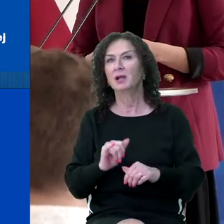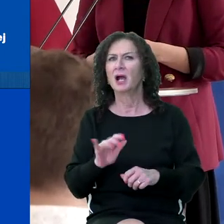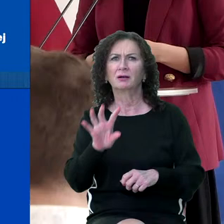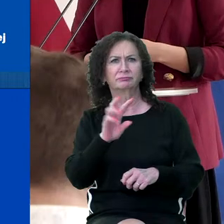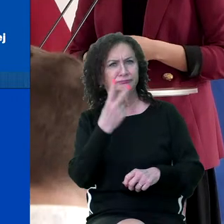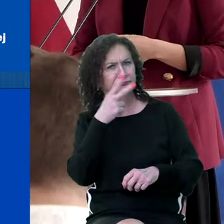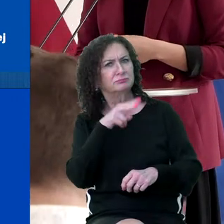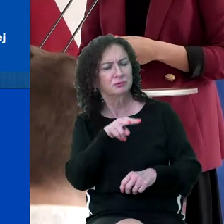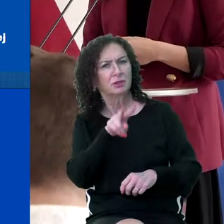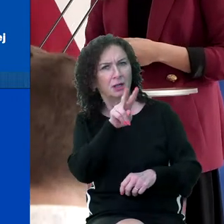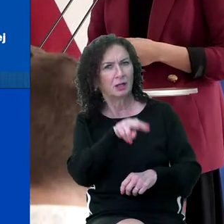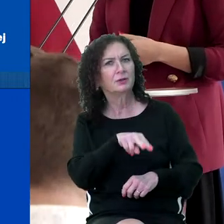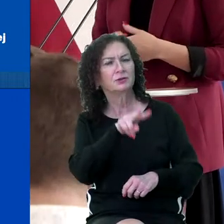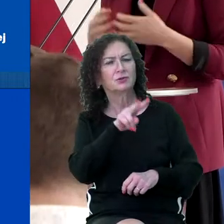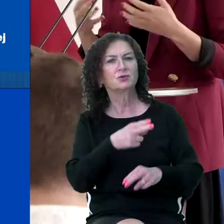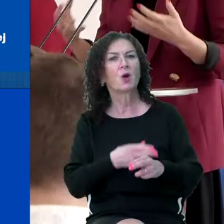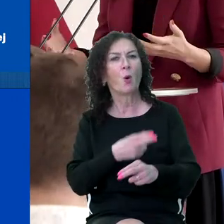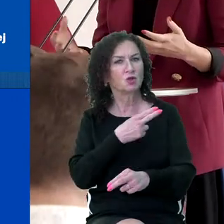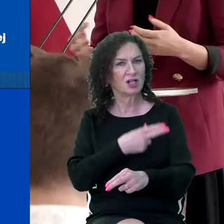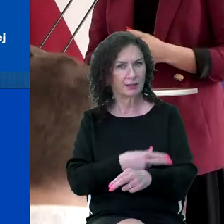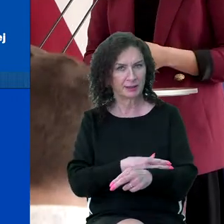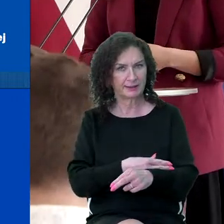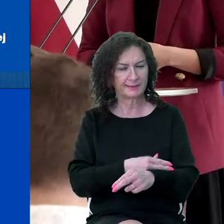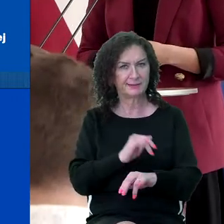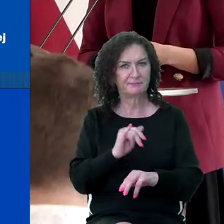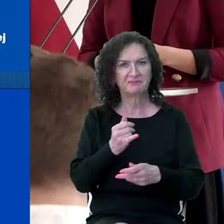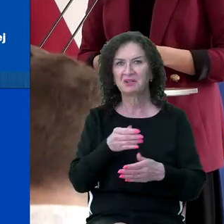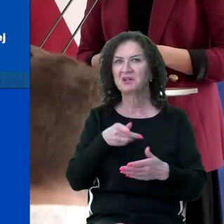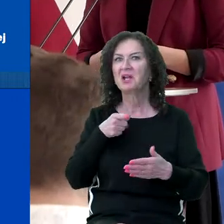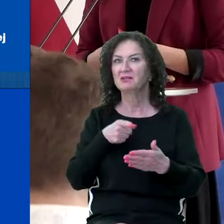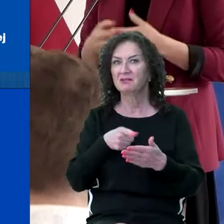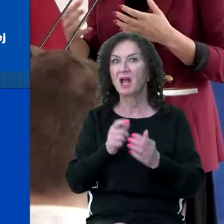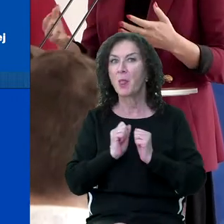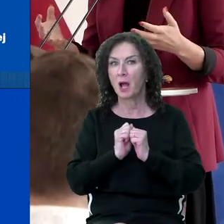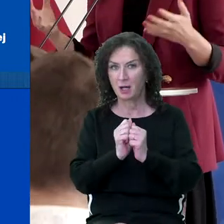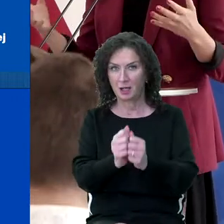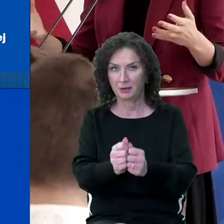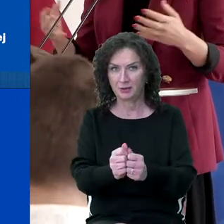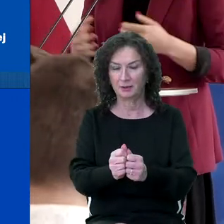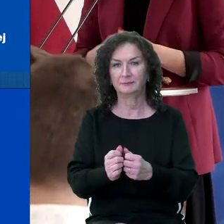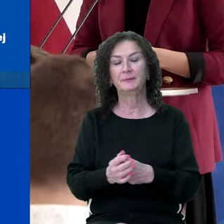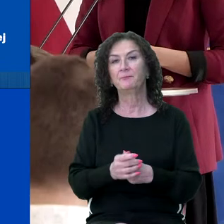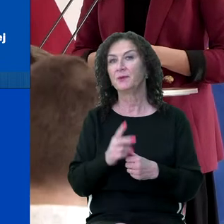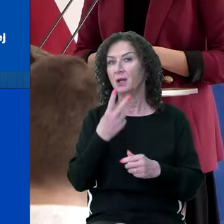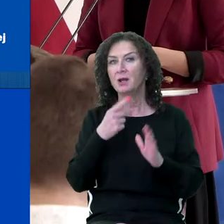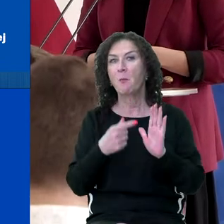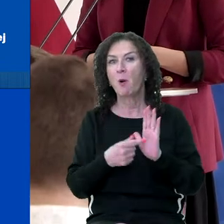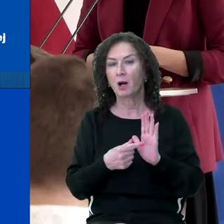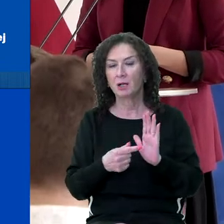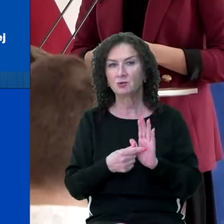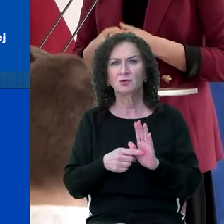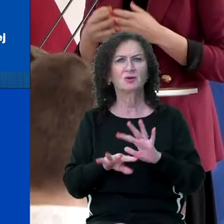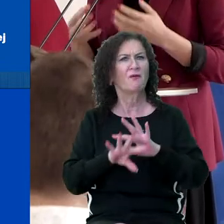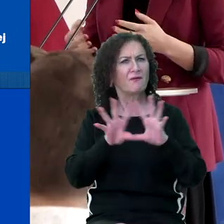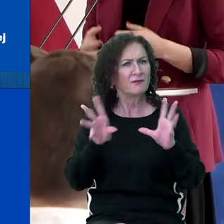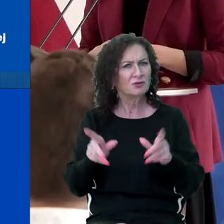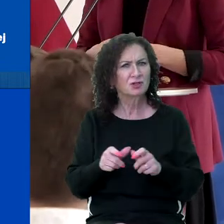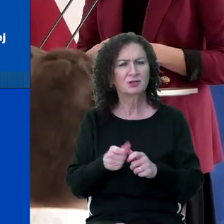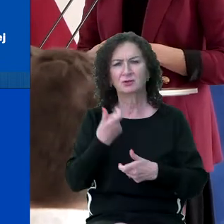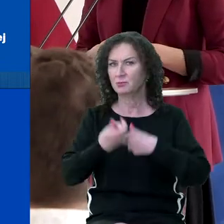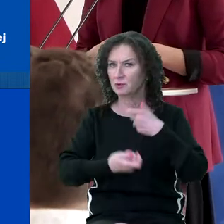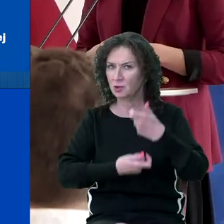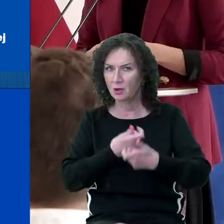rola, ale jestem przekonana i właśnie tutaj Państwo pokazują to w każdych swoich obszarach działalności, udowadniają